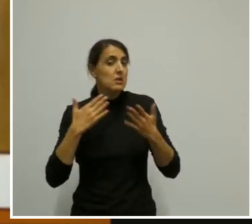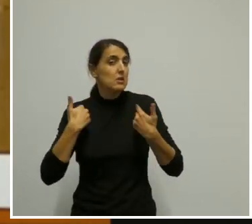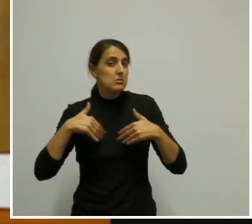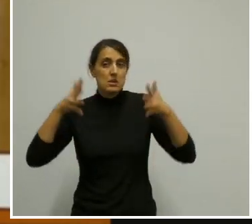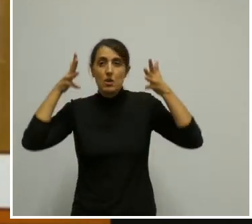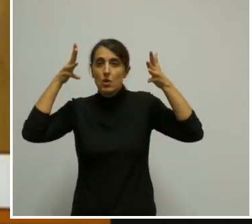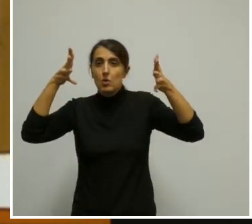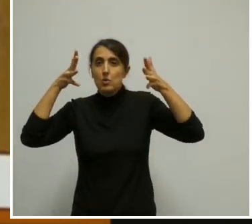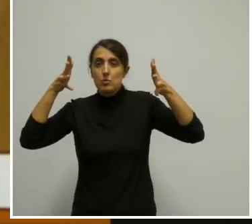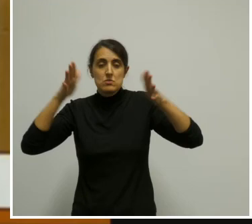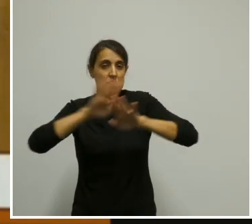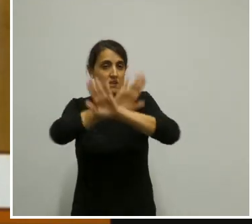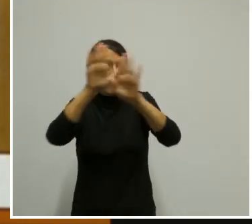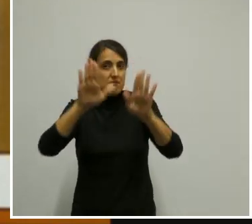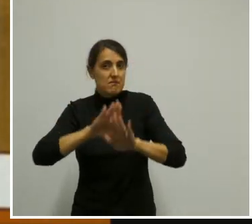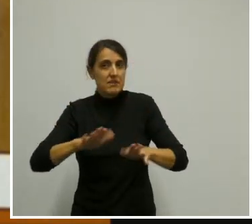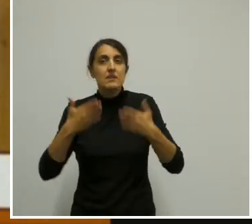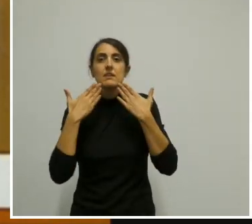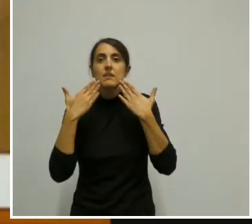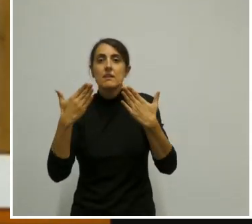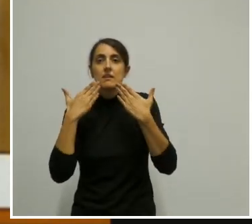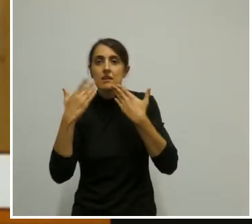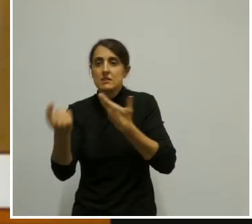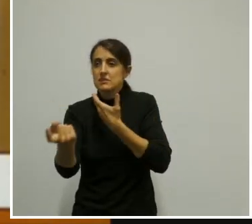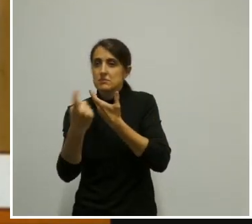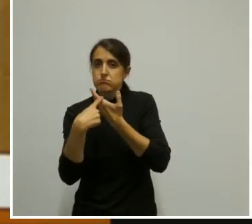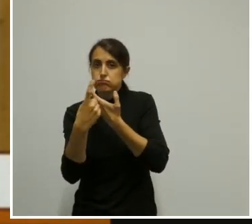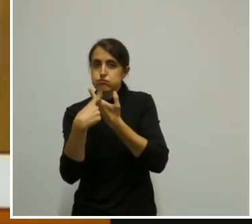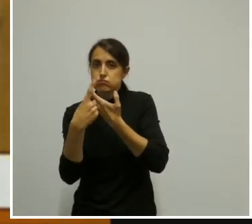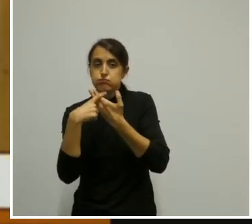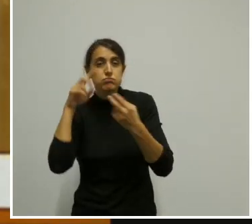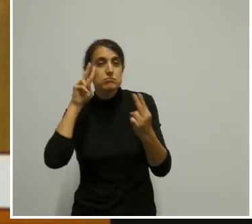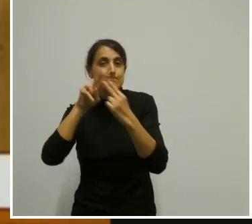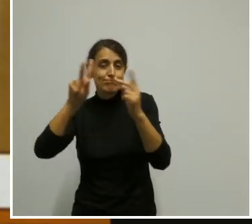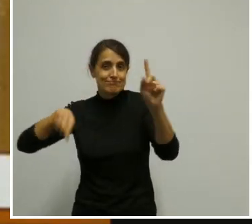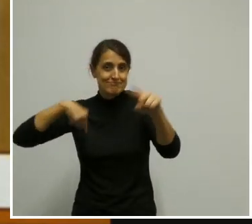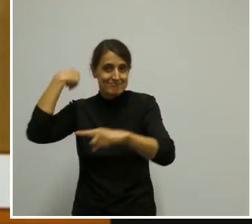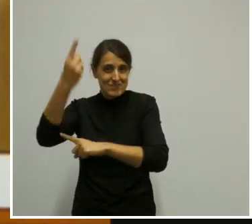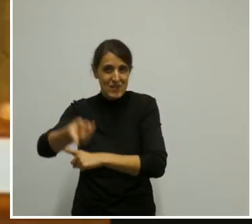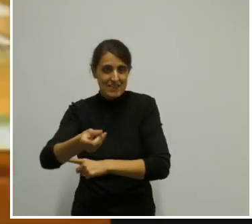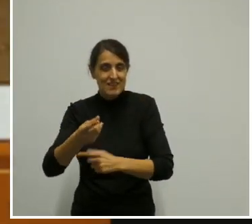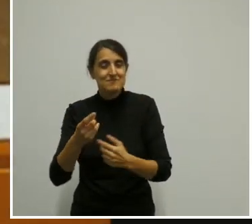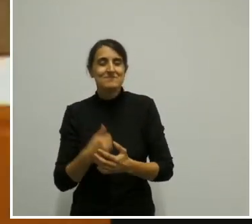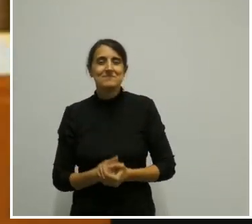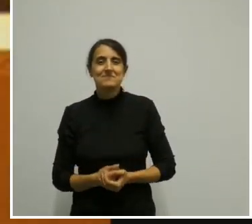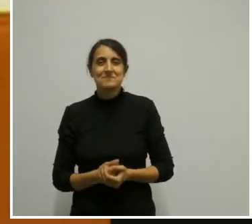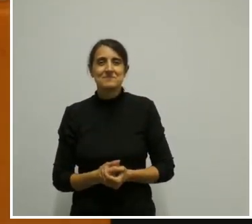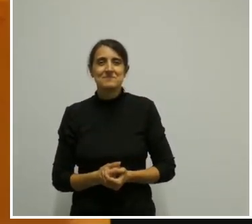Consell. Moltes gràcies a tots per participar i ens veiem a la propera. Que vagi bé.